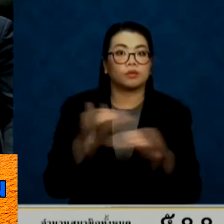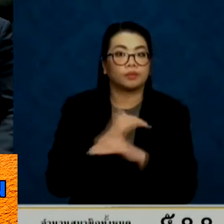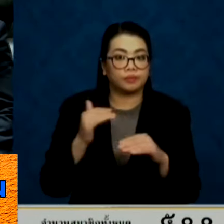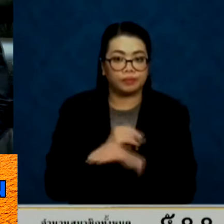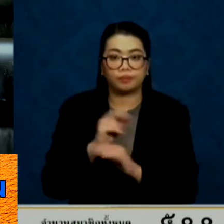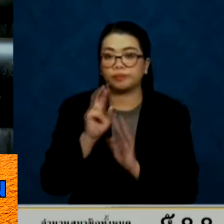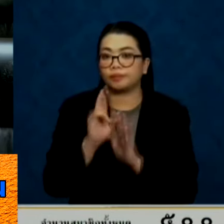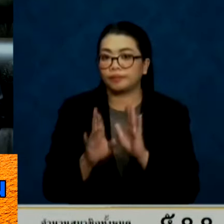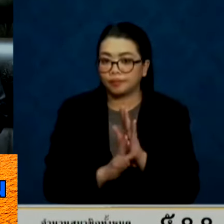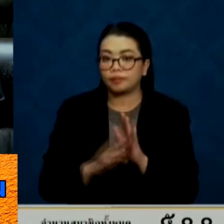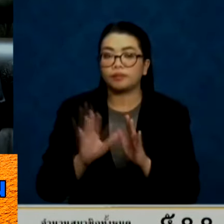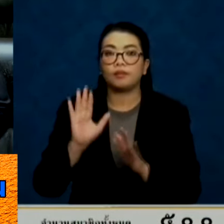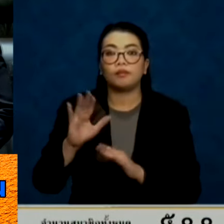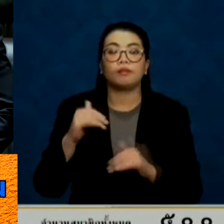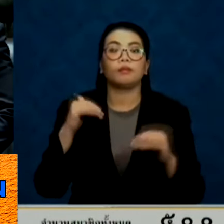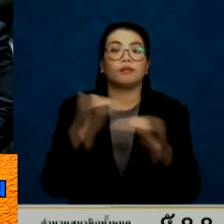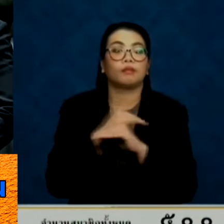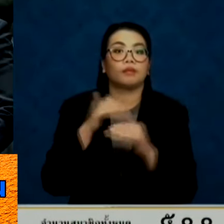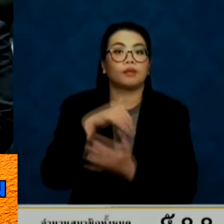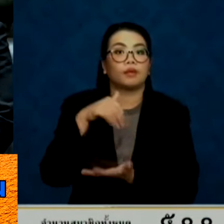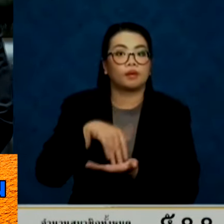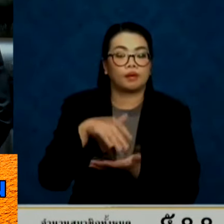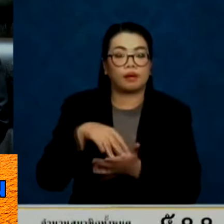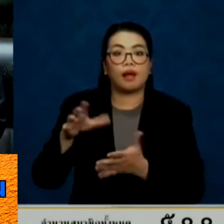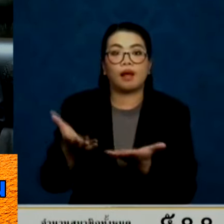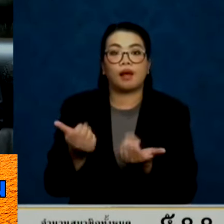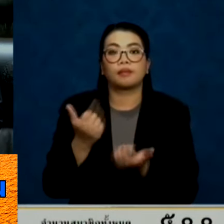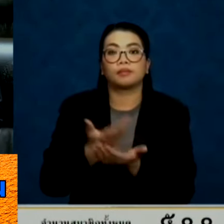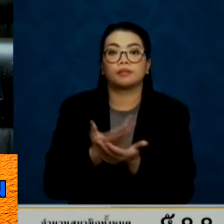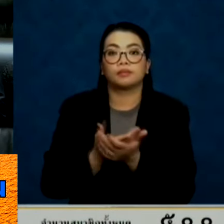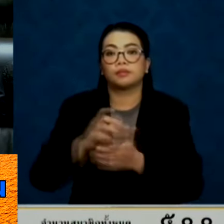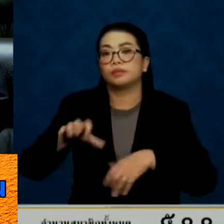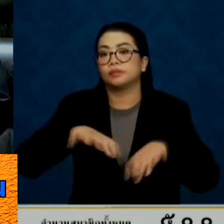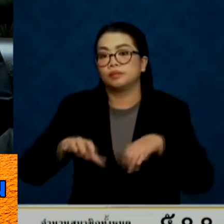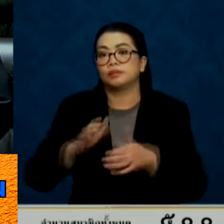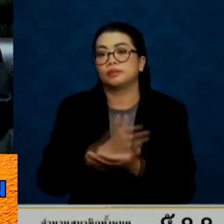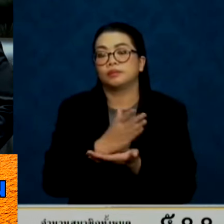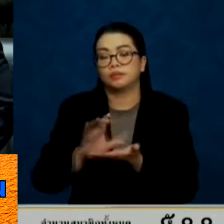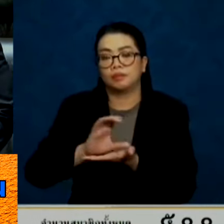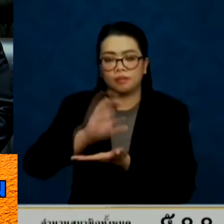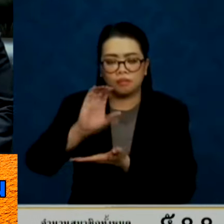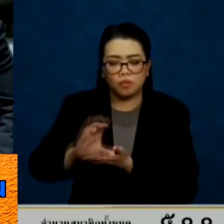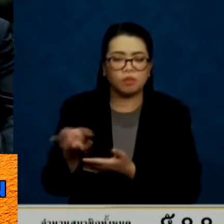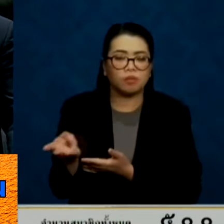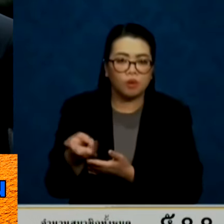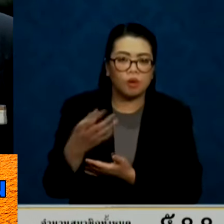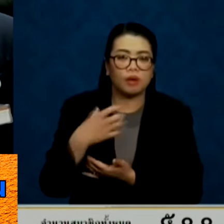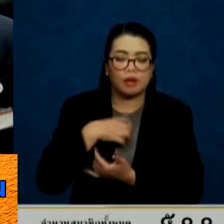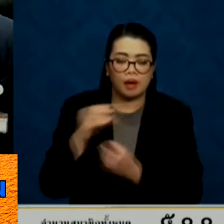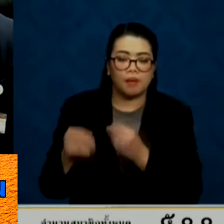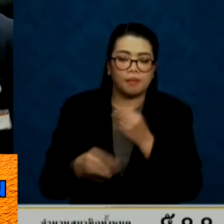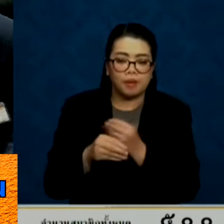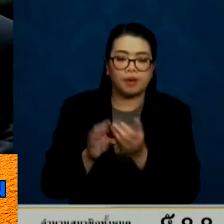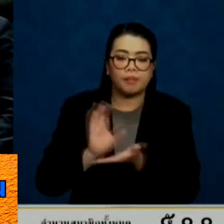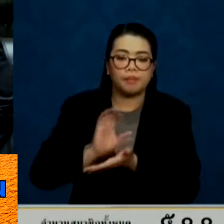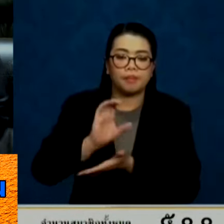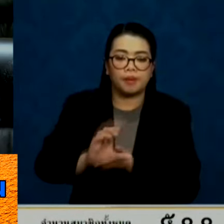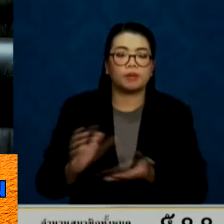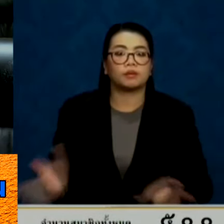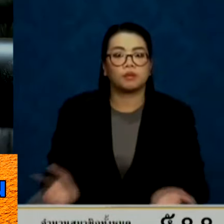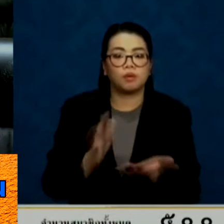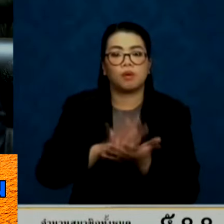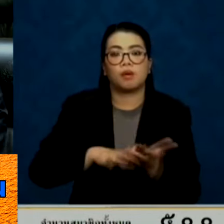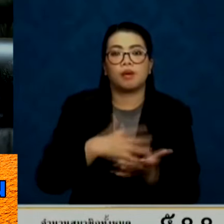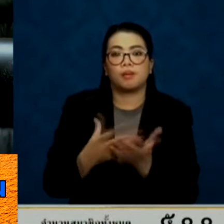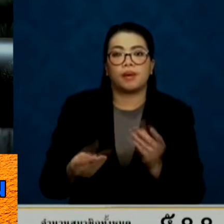เนี่ยได้รับจัสารงบน้อยมากนะครัอยากให้มีการจัดสารและกผักดนนโ